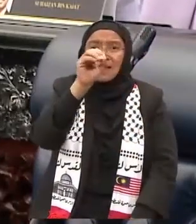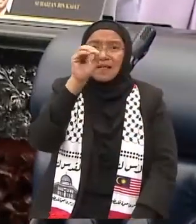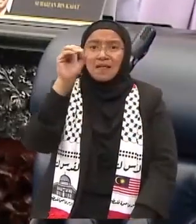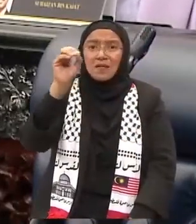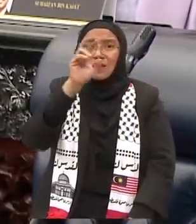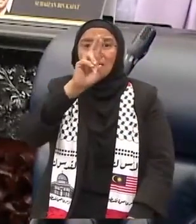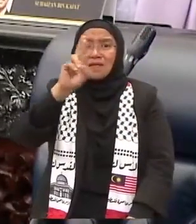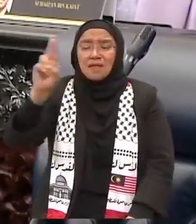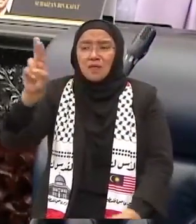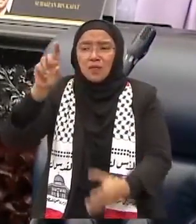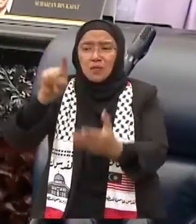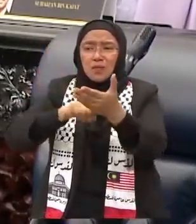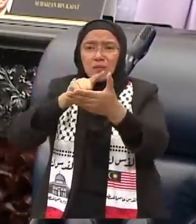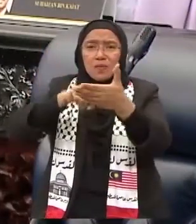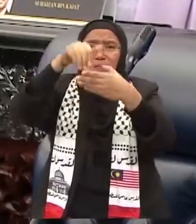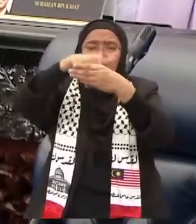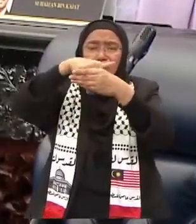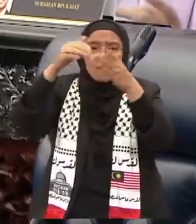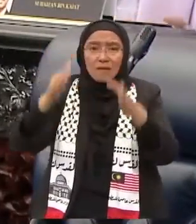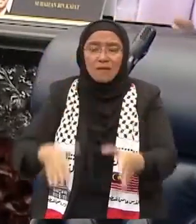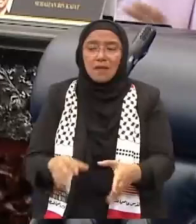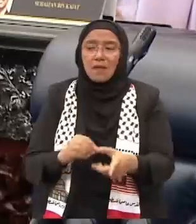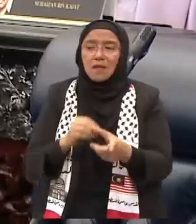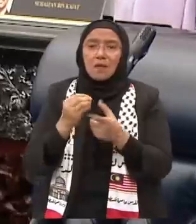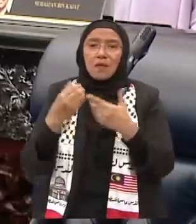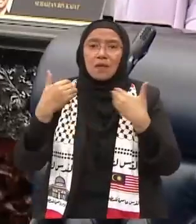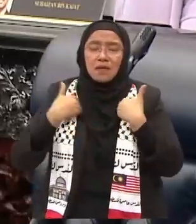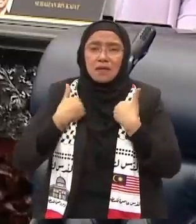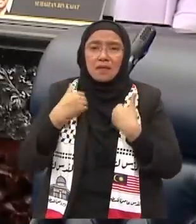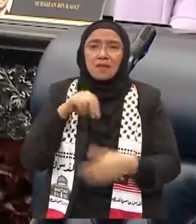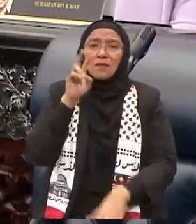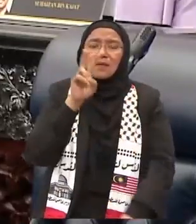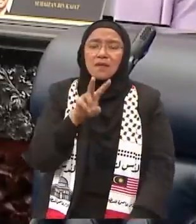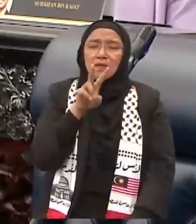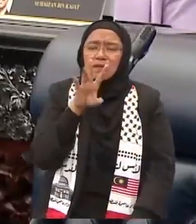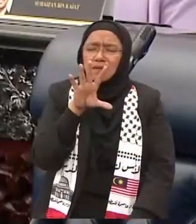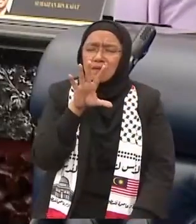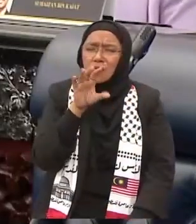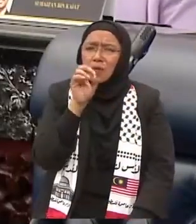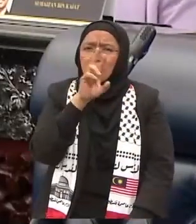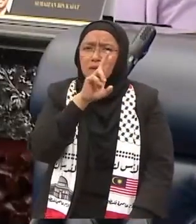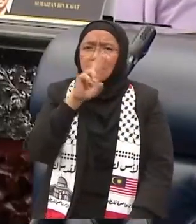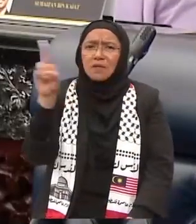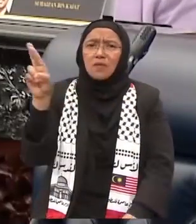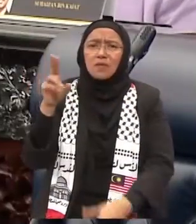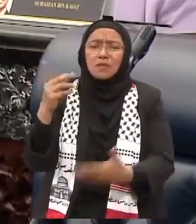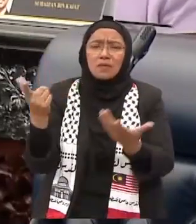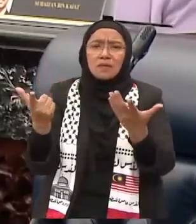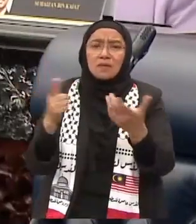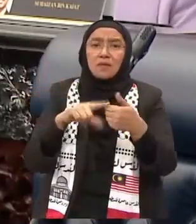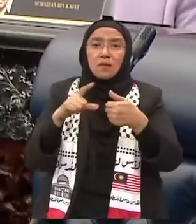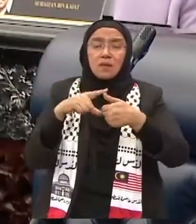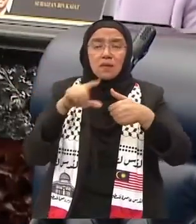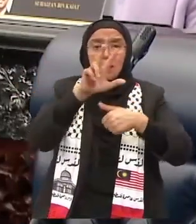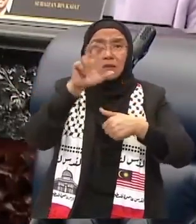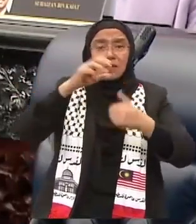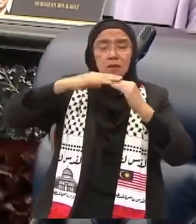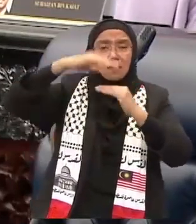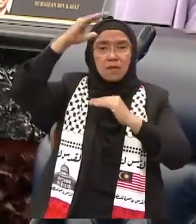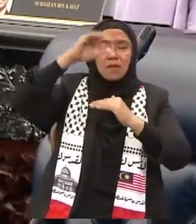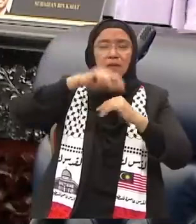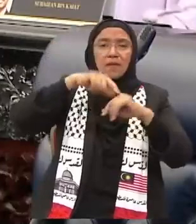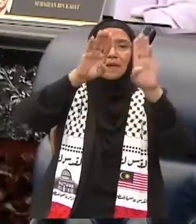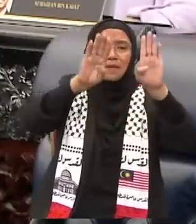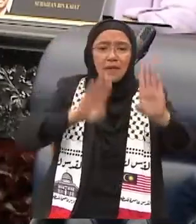munyai 250 Rib atas pengundi seperti 300 Bangi ya 250 r000 Damansara Kota Raja ada yang